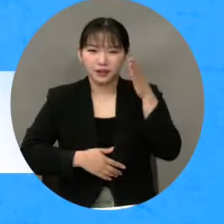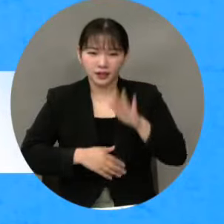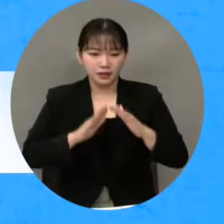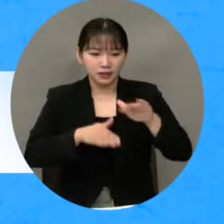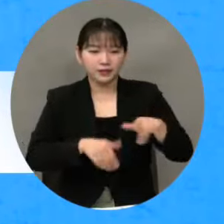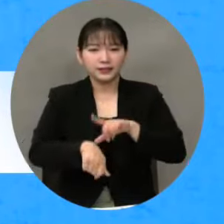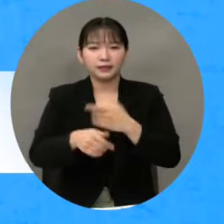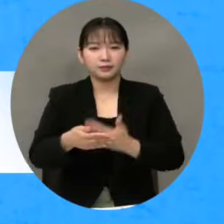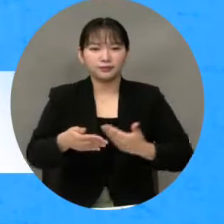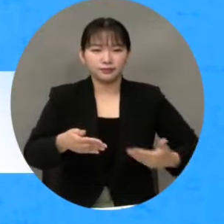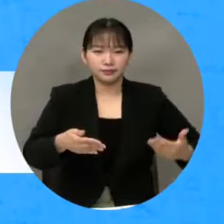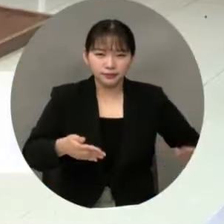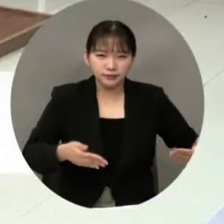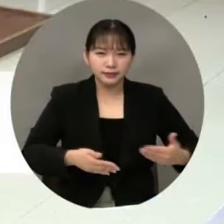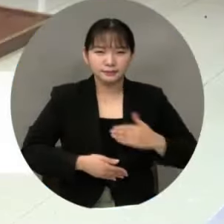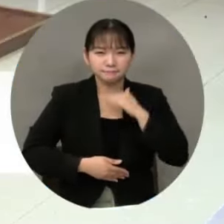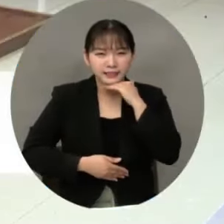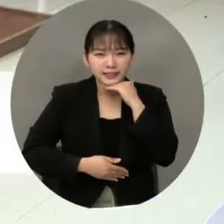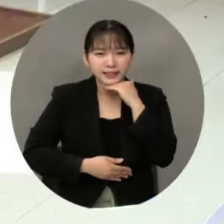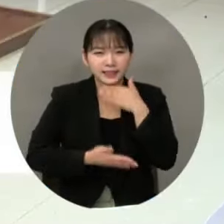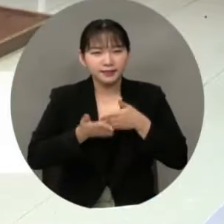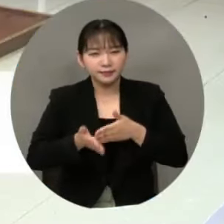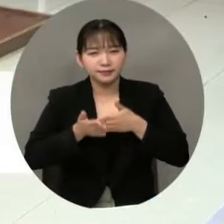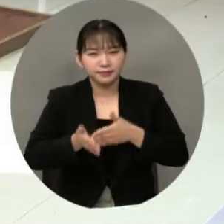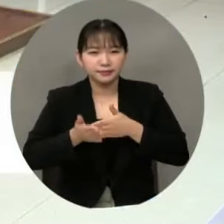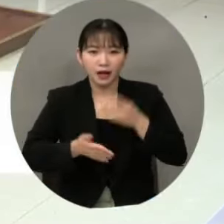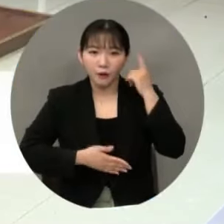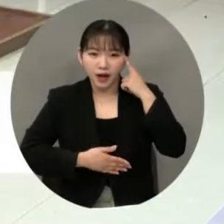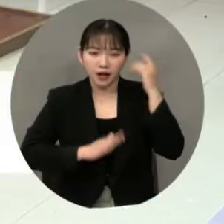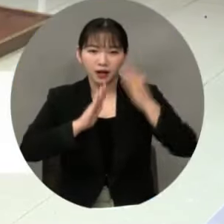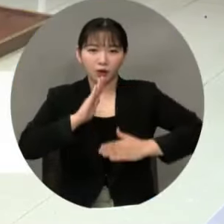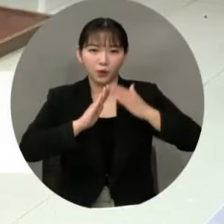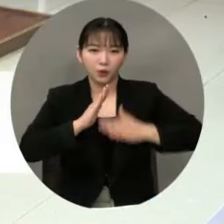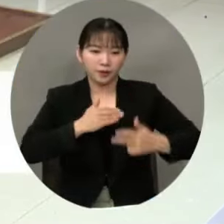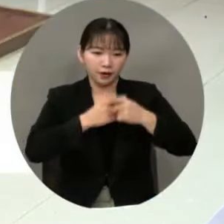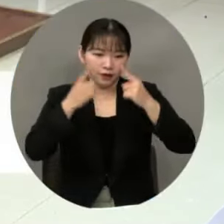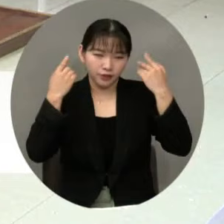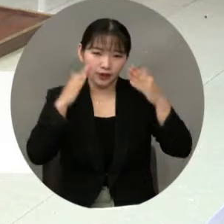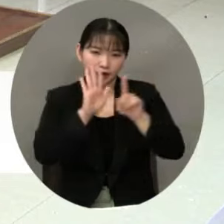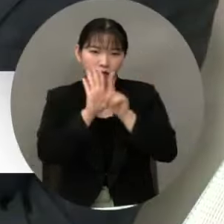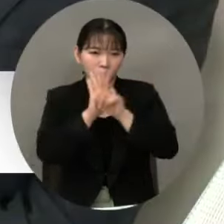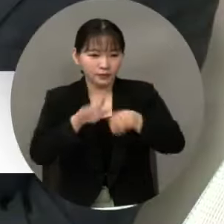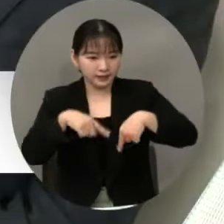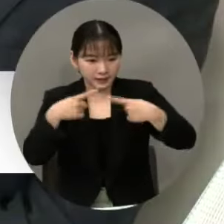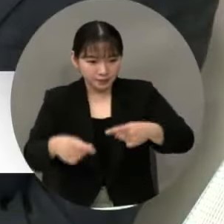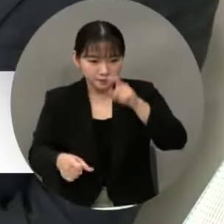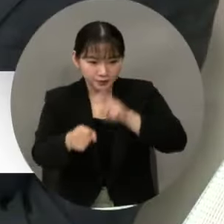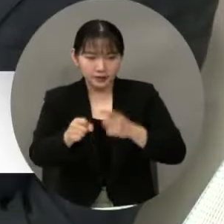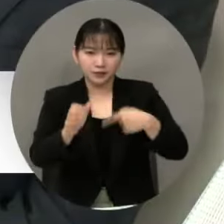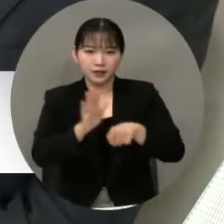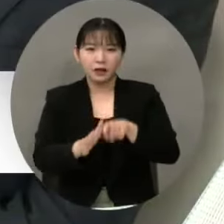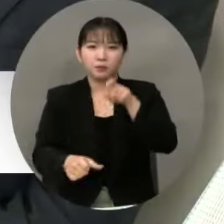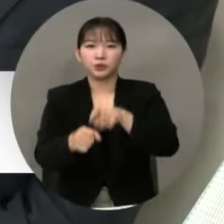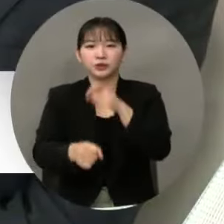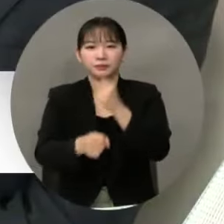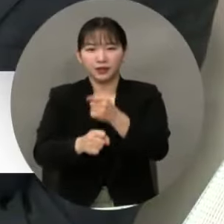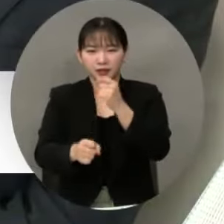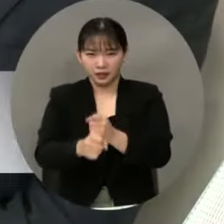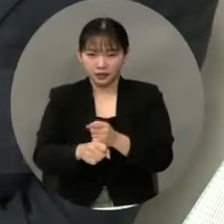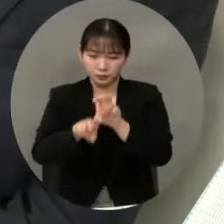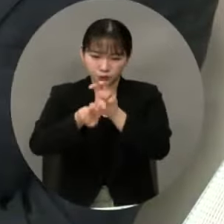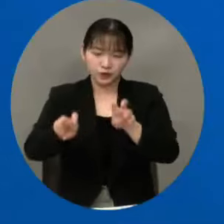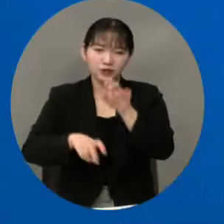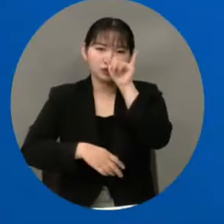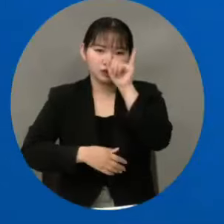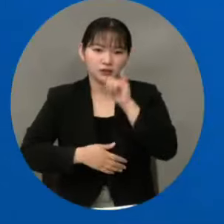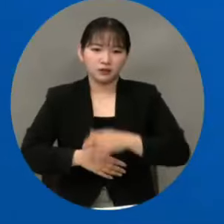시간을 흘러보내면서까지 제안을 계속했던 것은 본격적으로 의대 공모 절차에 들어가기 위한 명분 쌓기였다는 분석이